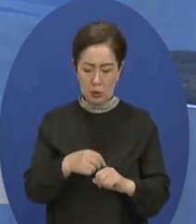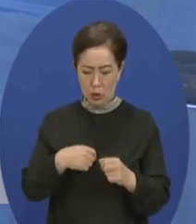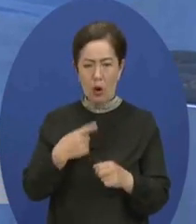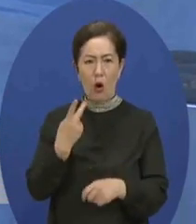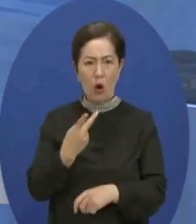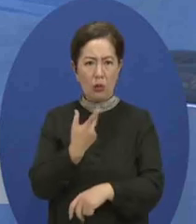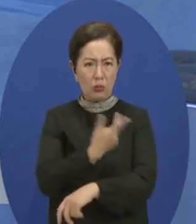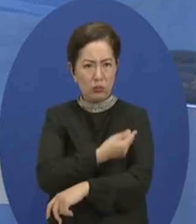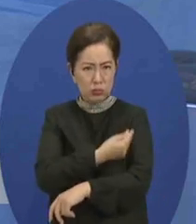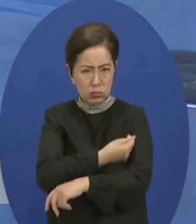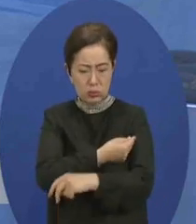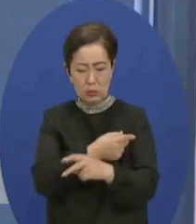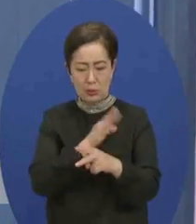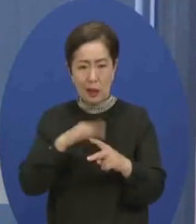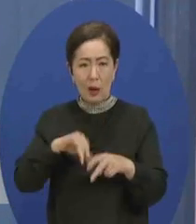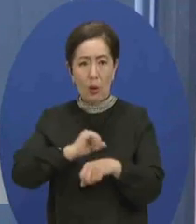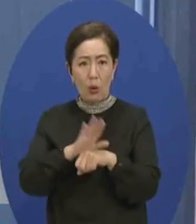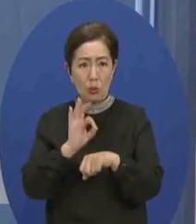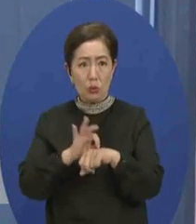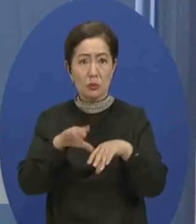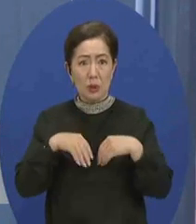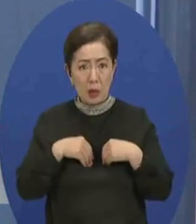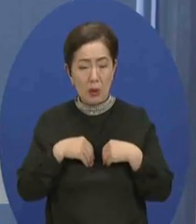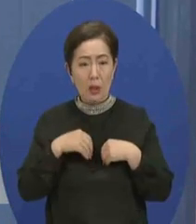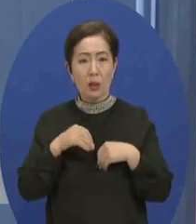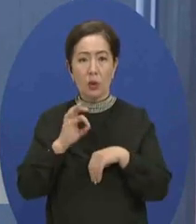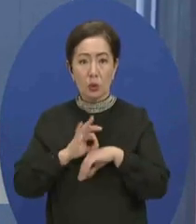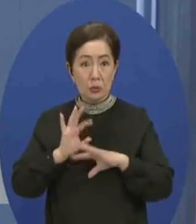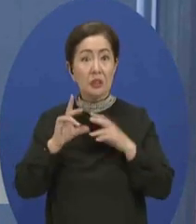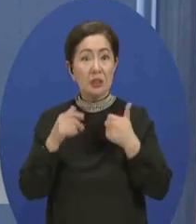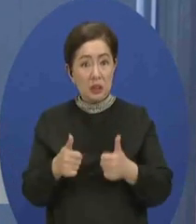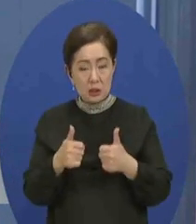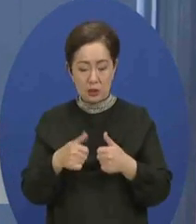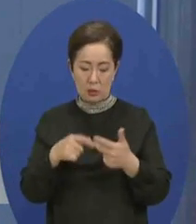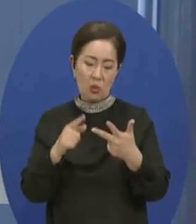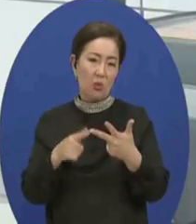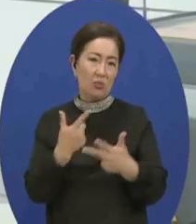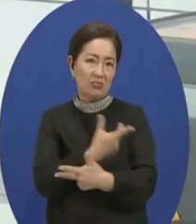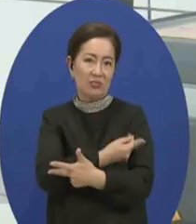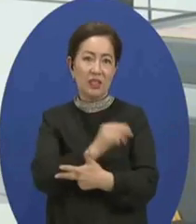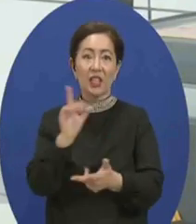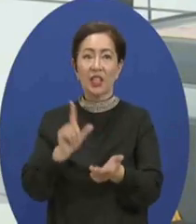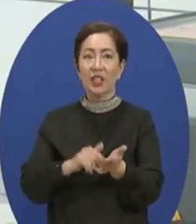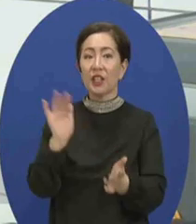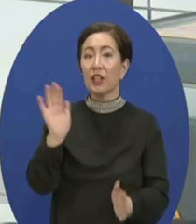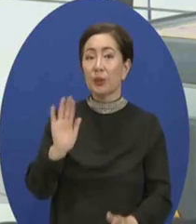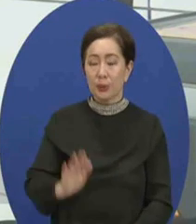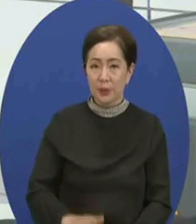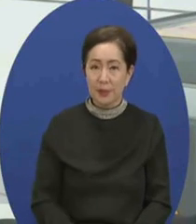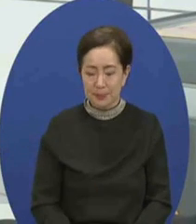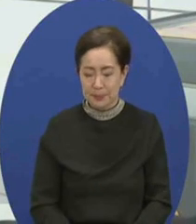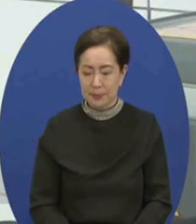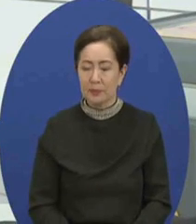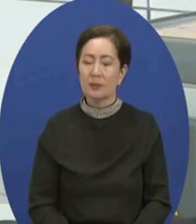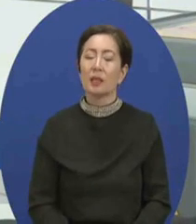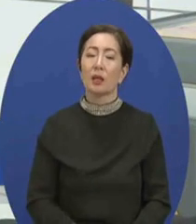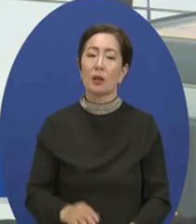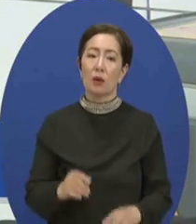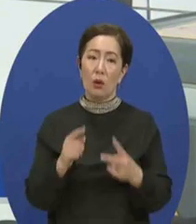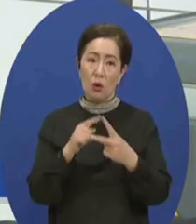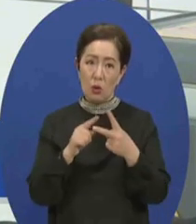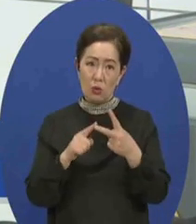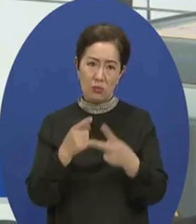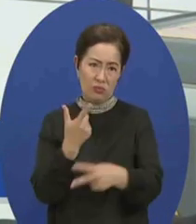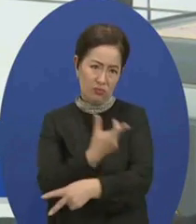атлаа халдвар тусаад идэгсэн бол 3 дугаар тунд хамрагдах шаардлагагүйг эмч хэлж байна. За 2 тун аваад өвдсөн хүмүүс бол